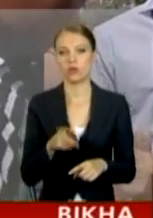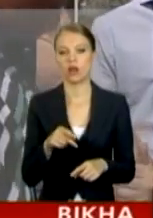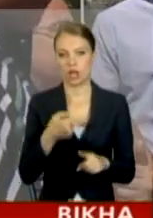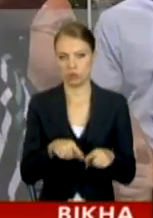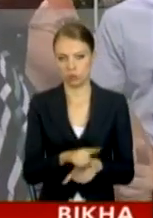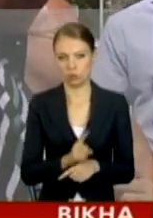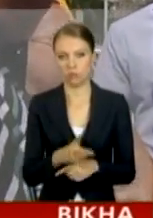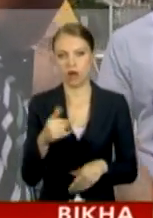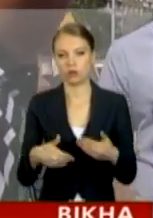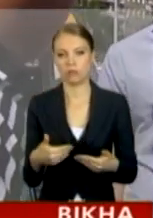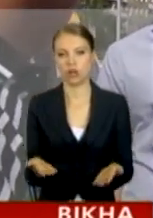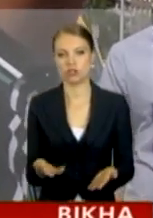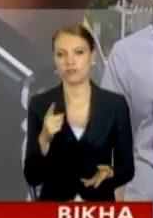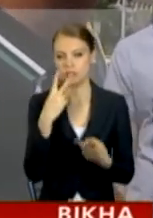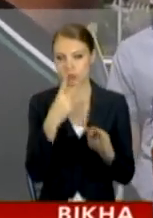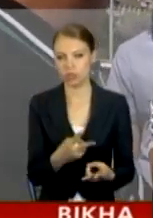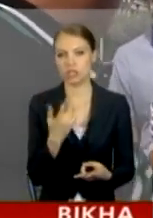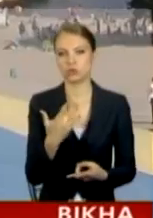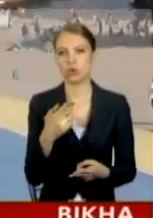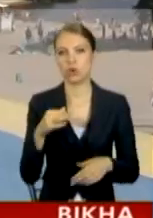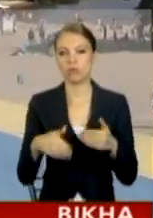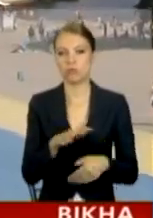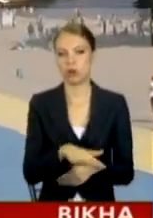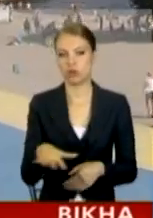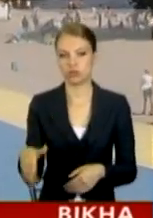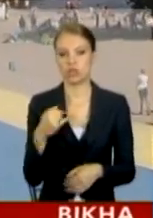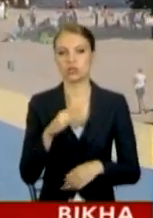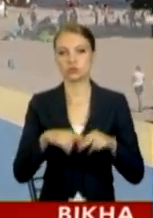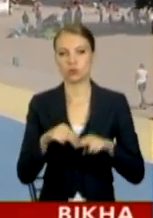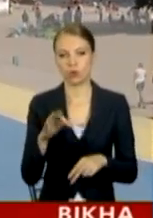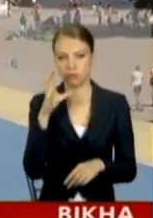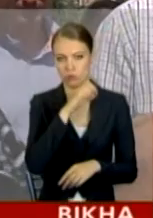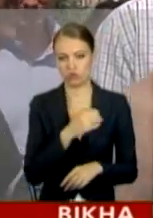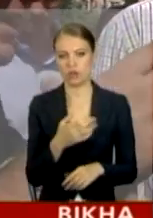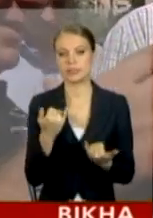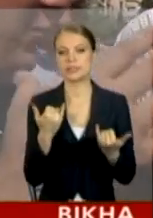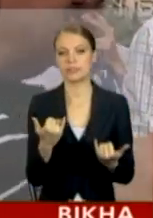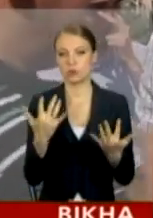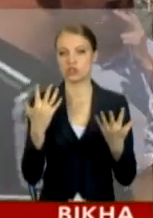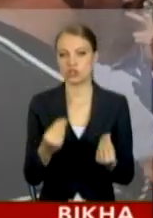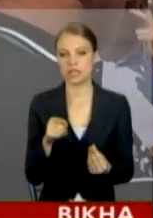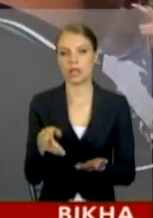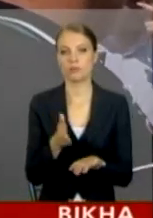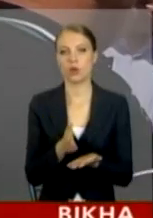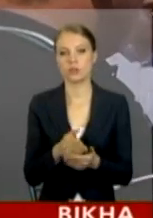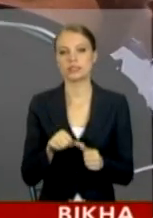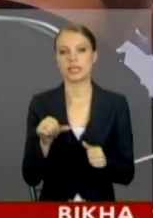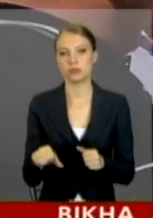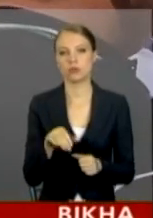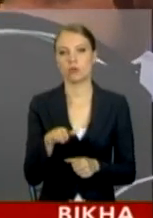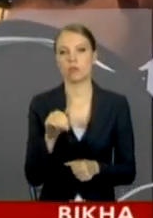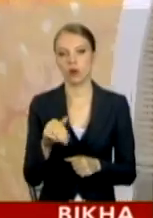це нормально на пляжі? І смотрите, скільки по пляжу у нас їх. І строять по ночам. Ну, сьогоднішній день там знаходиться іменно